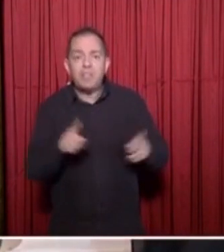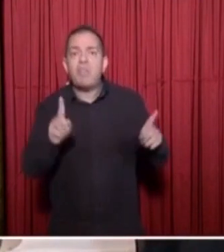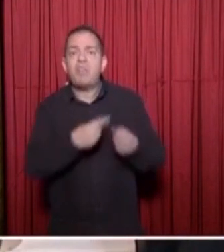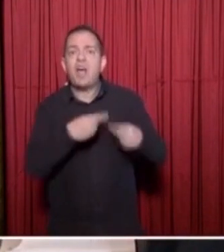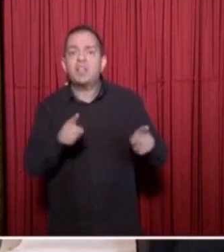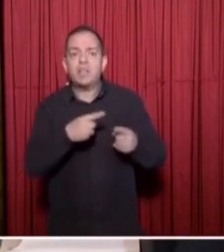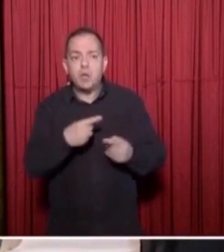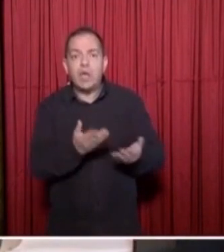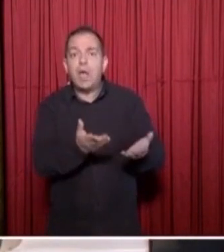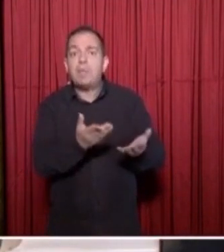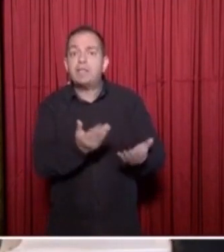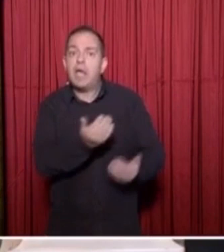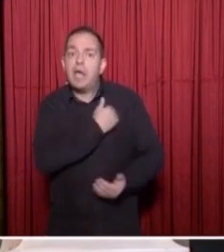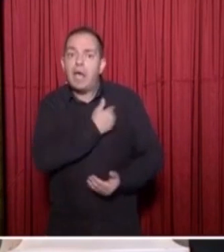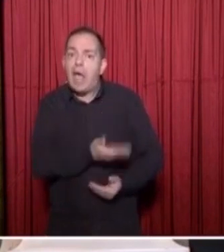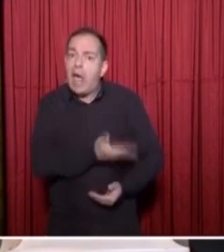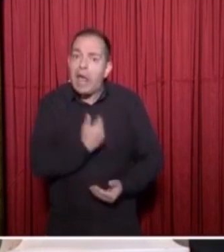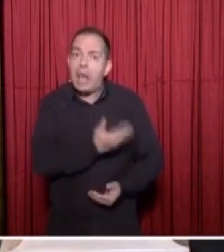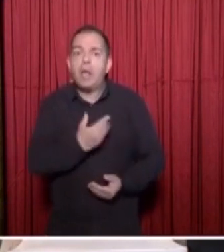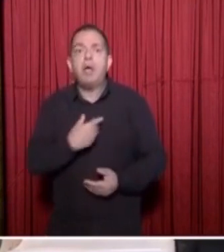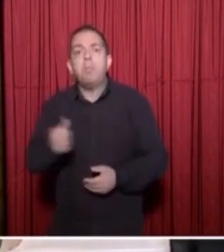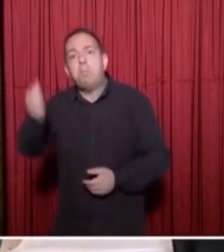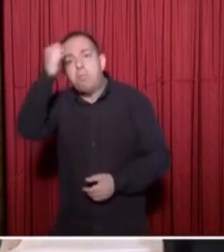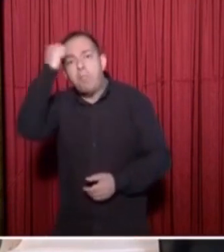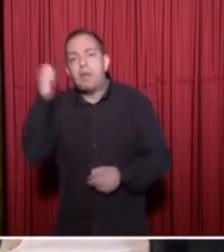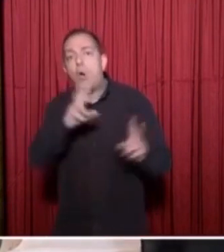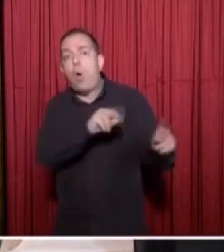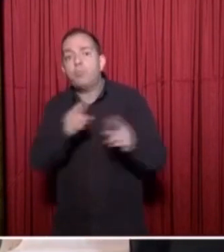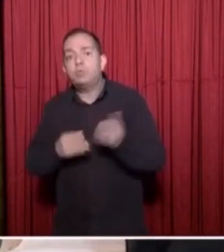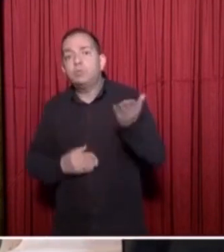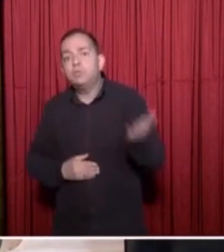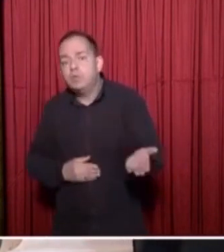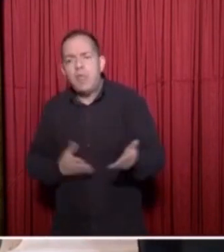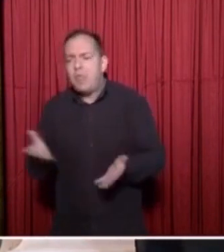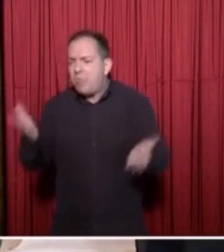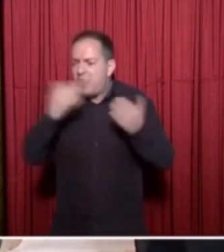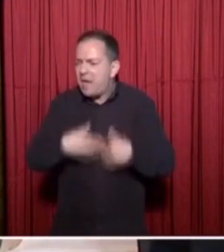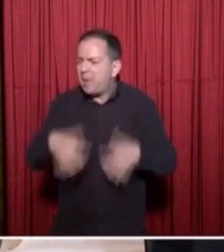υψοποιών μετάνοια. Δεν υπάρχει λοιπόν βάραθρο κακίας και ούτε